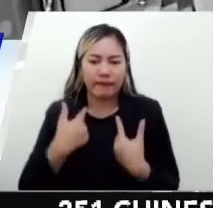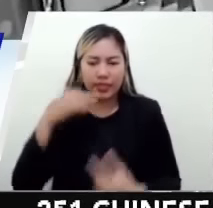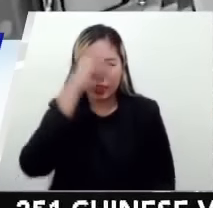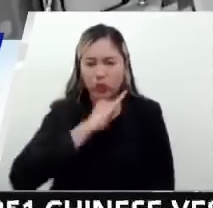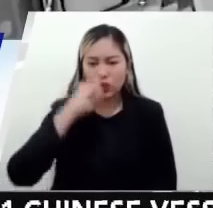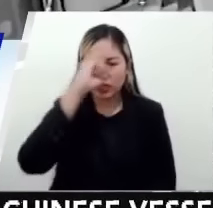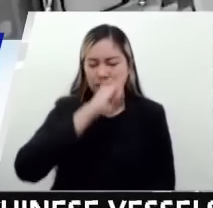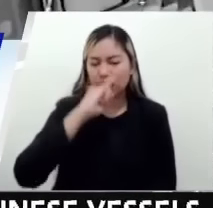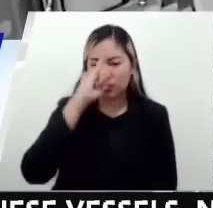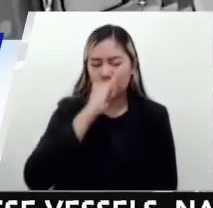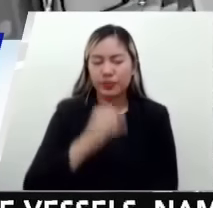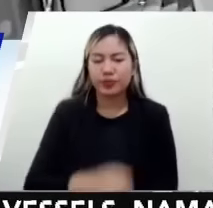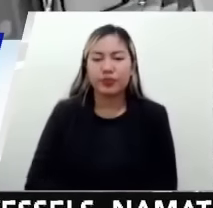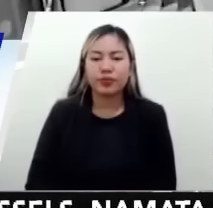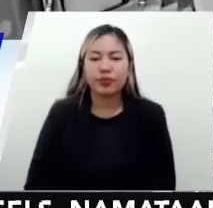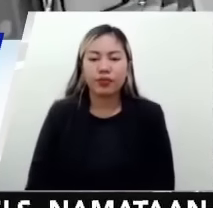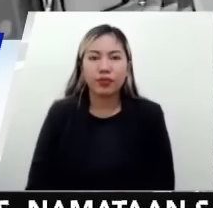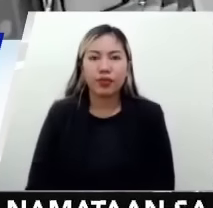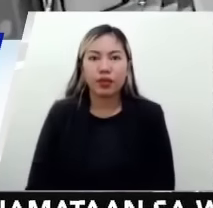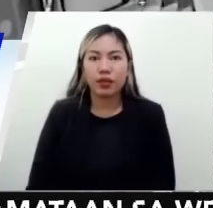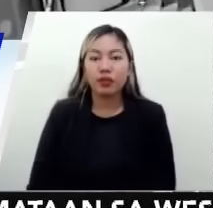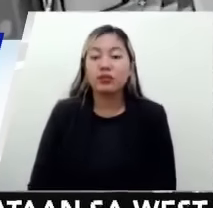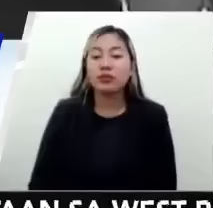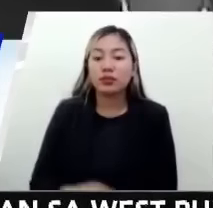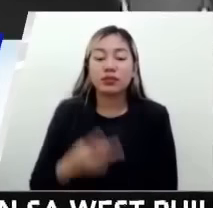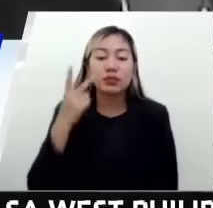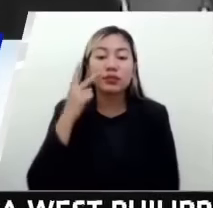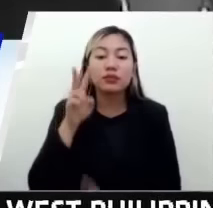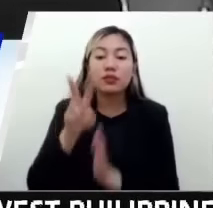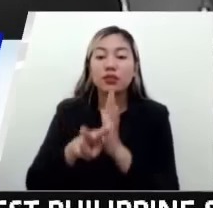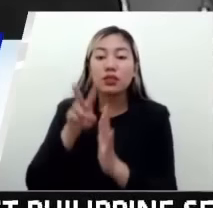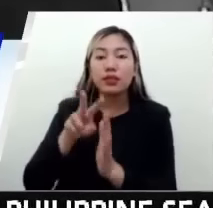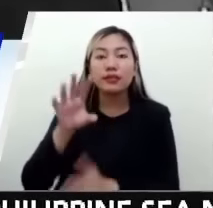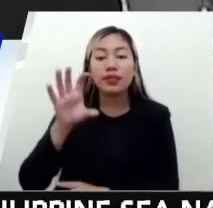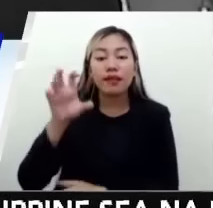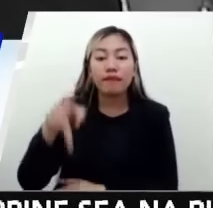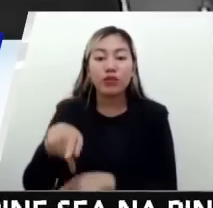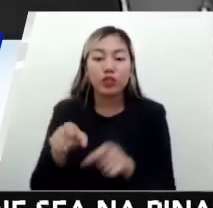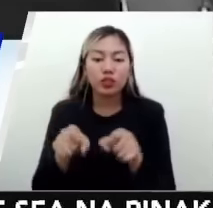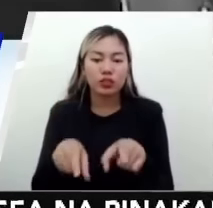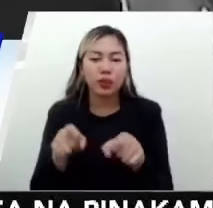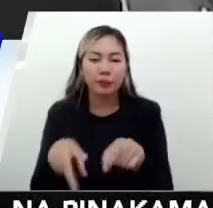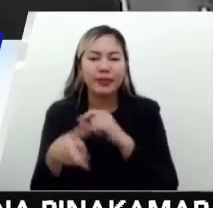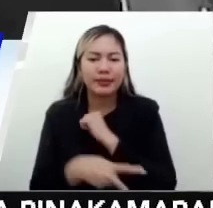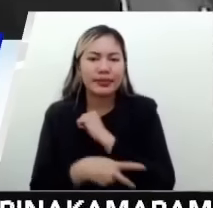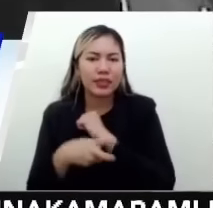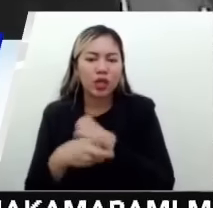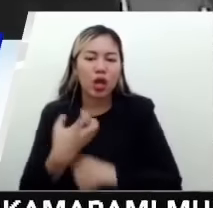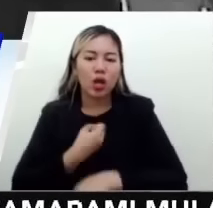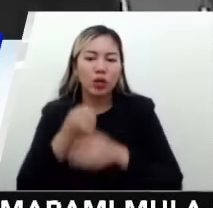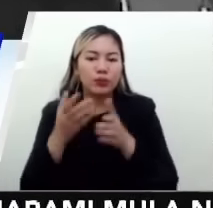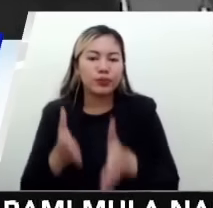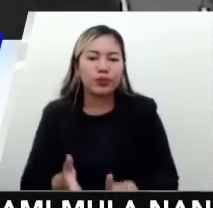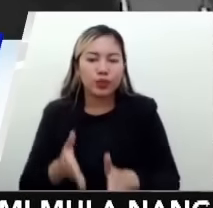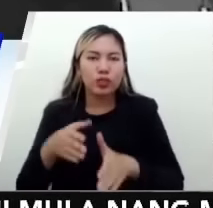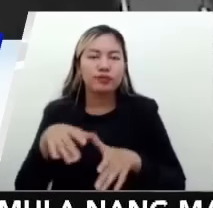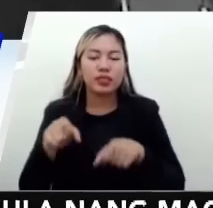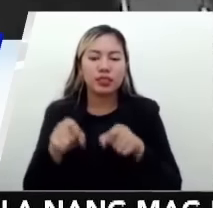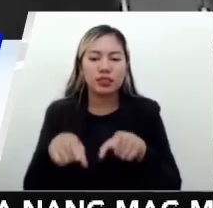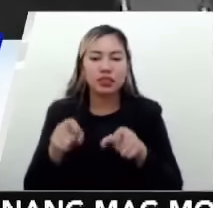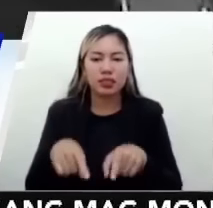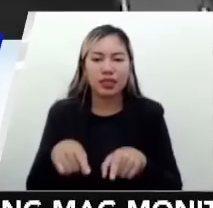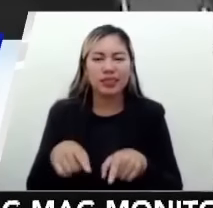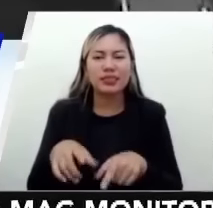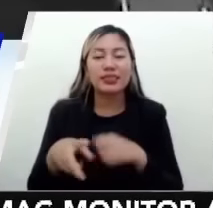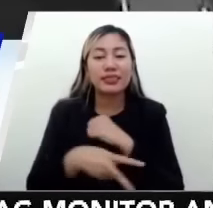Hulikam naman sa Cebu nga Cebu ang pagnanakaw sa isang cellphone shop. Ayon sa may-ari ng tindahan, 6 na cellphone ang natangay ng sospek na tinatay